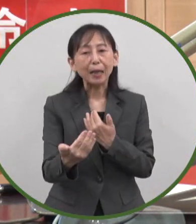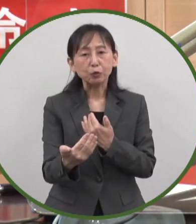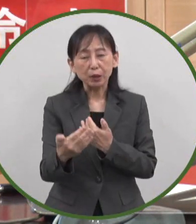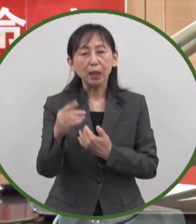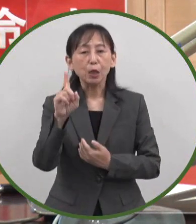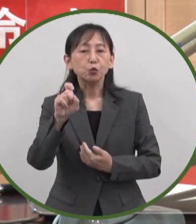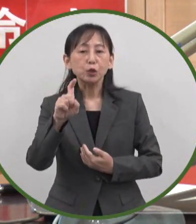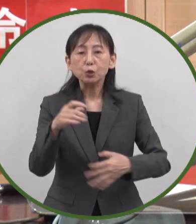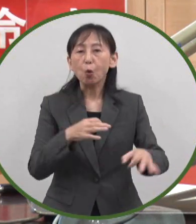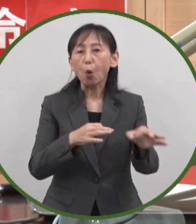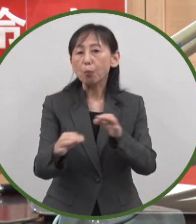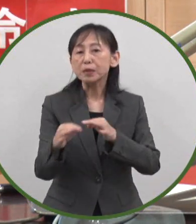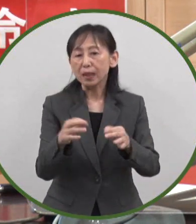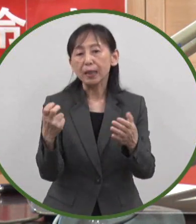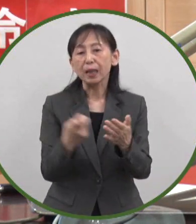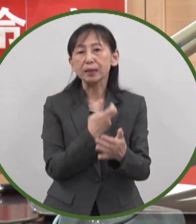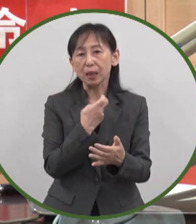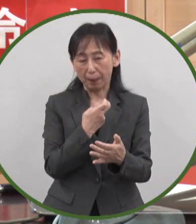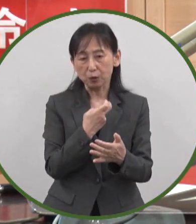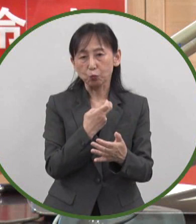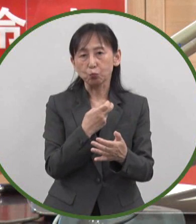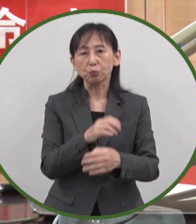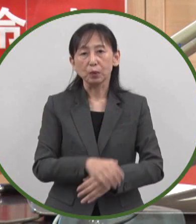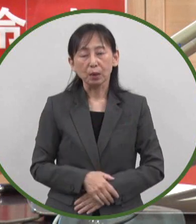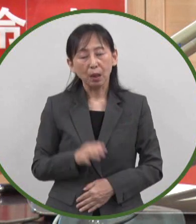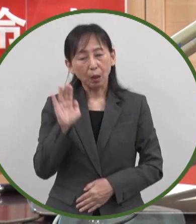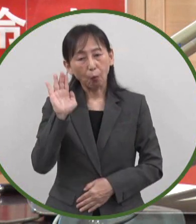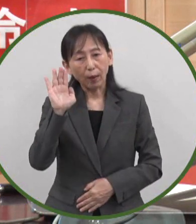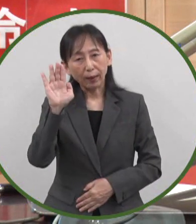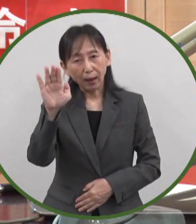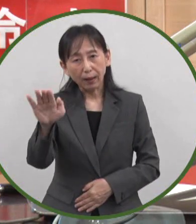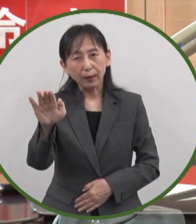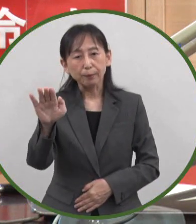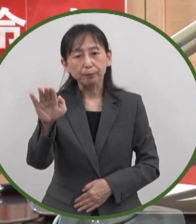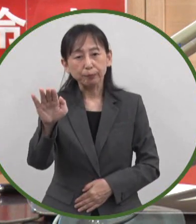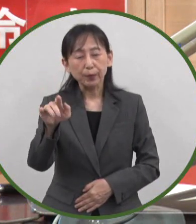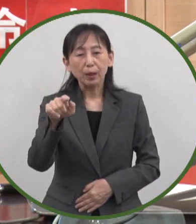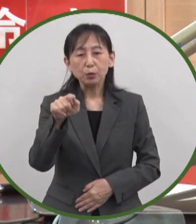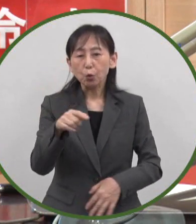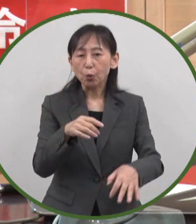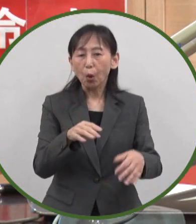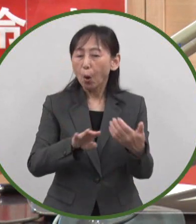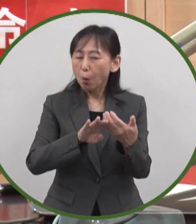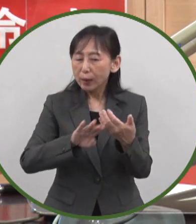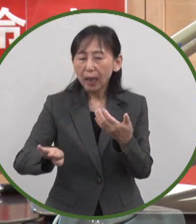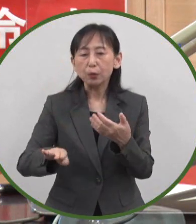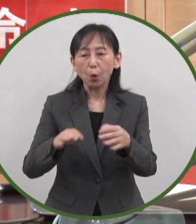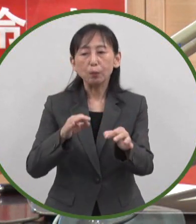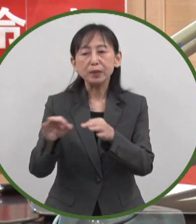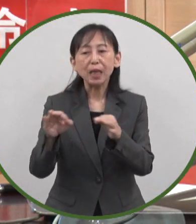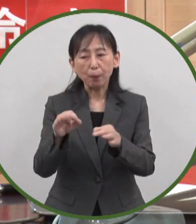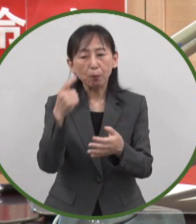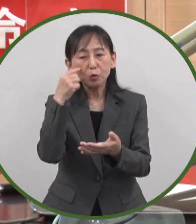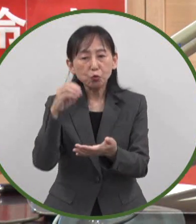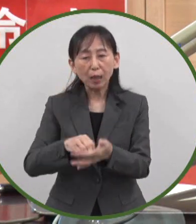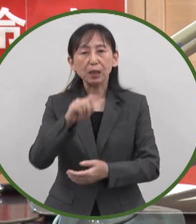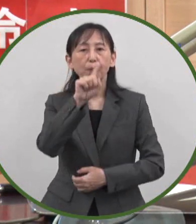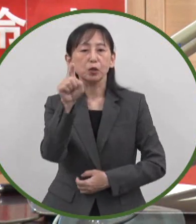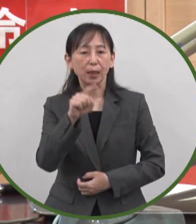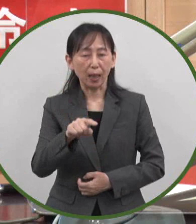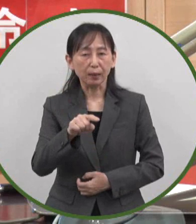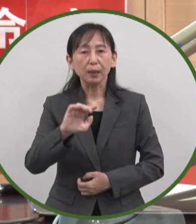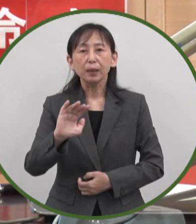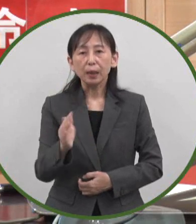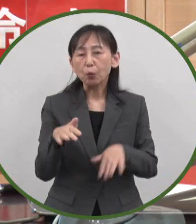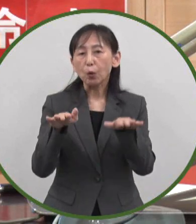応じていただいてないということですから、これからまたそういうお店が出てくるかもしれませんけれども、現時点では11